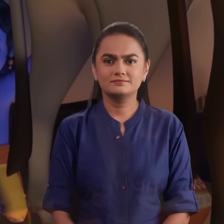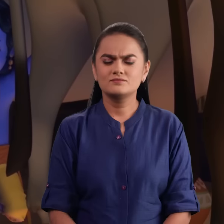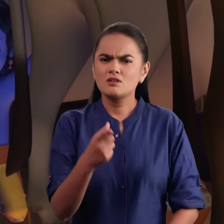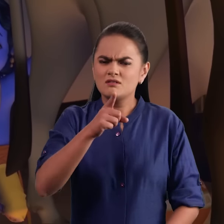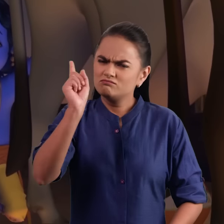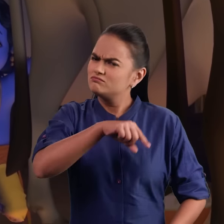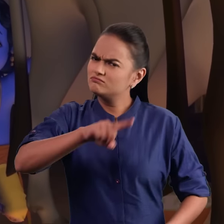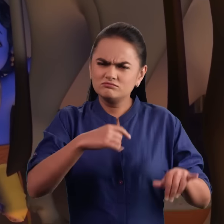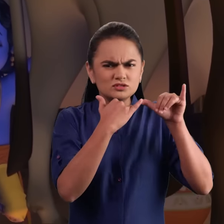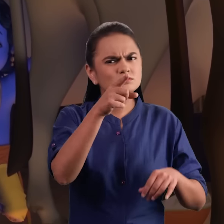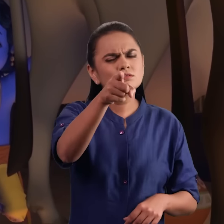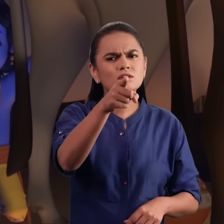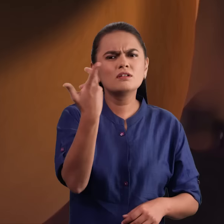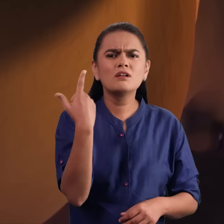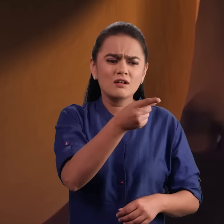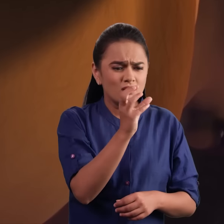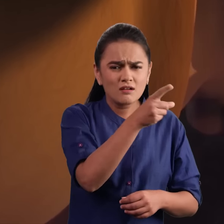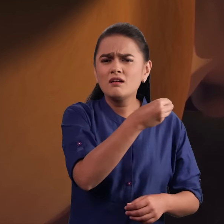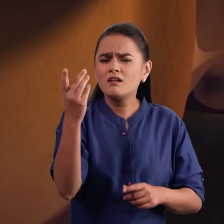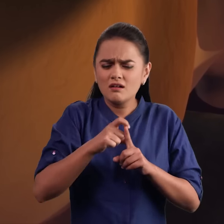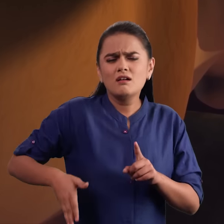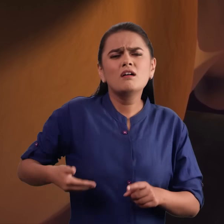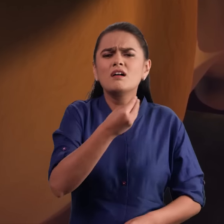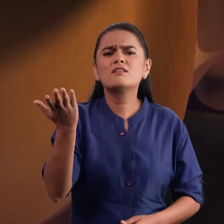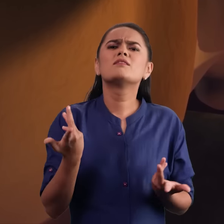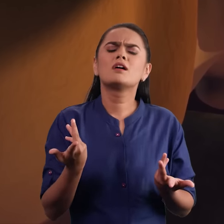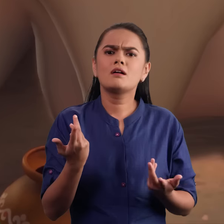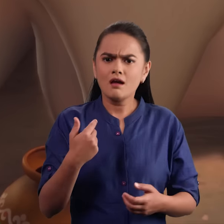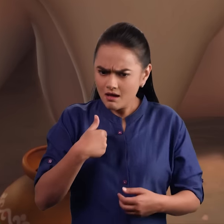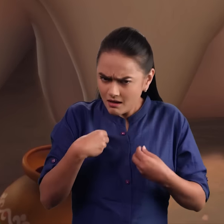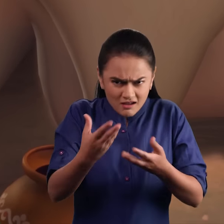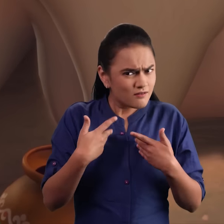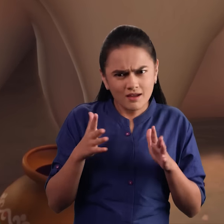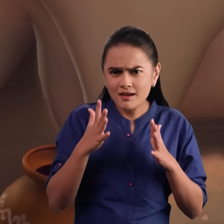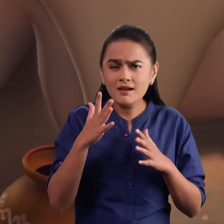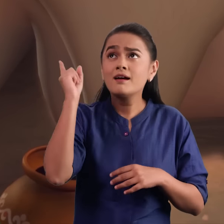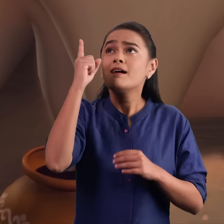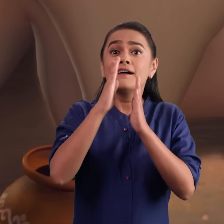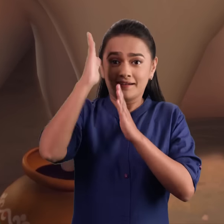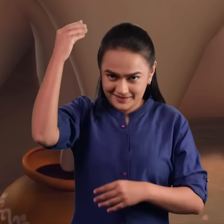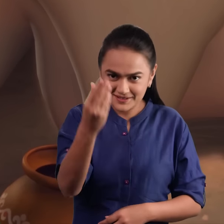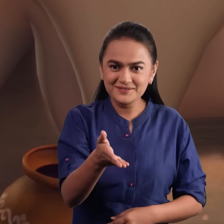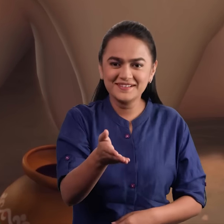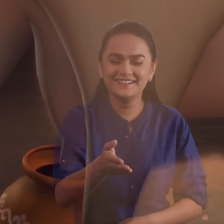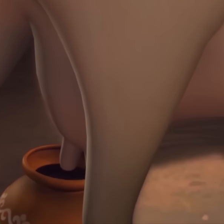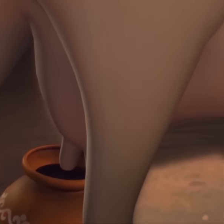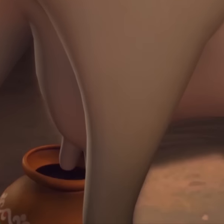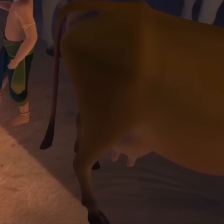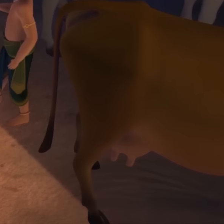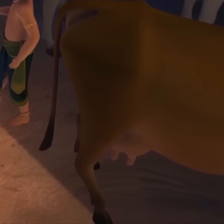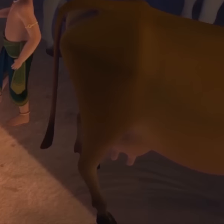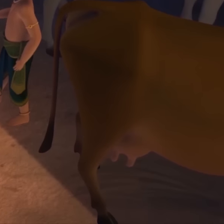ये बिल्कुल गलत बात है कृष्णा। तुमने ये दधिलोप को क्यों दे दिया? मैंने नहीं, विष्णु ने दिया।